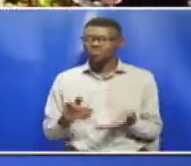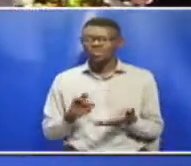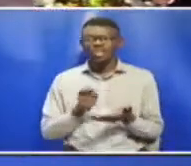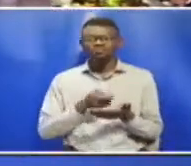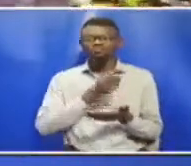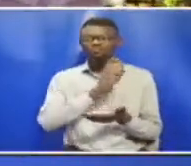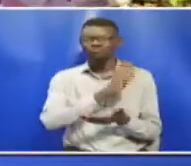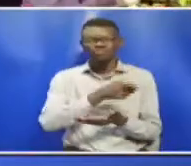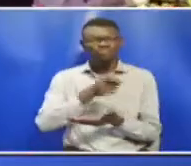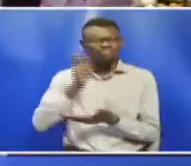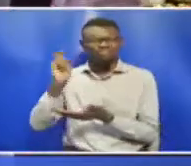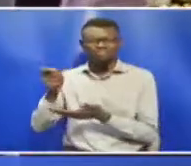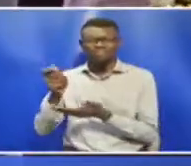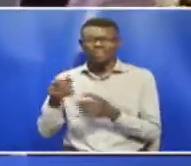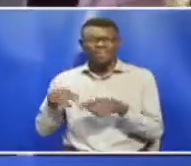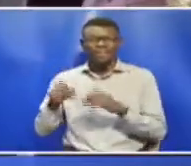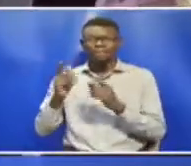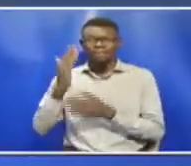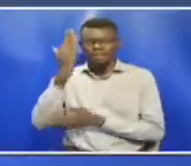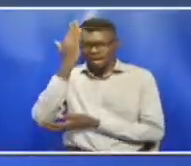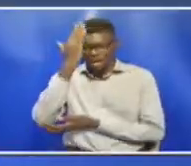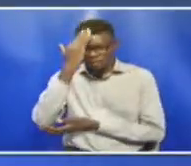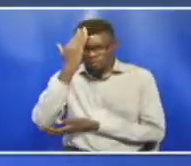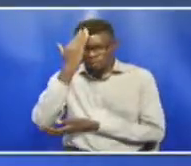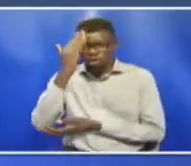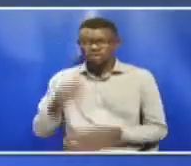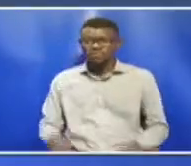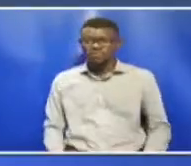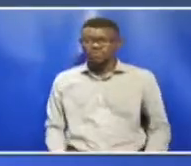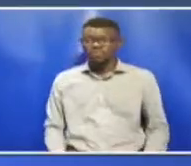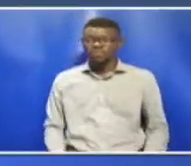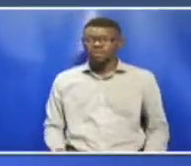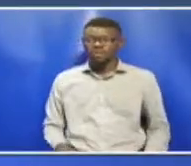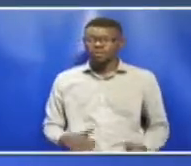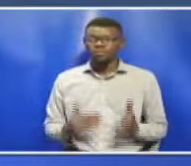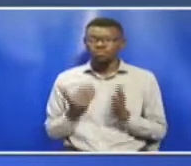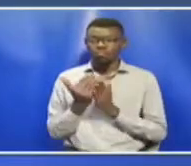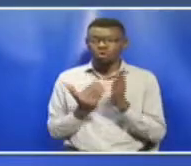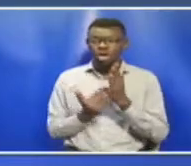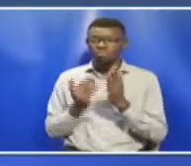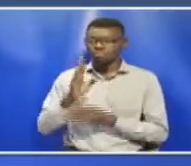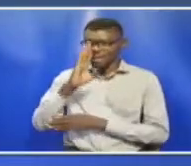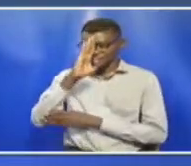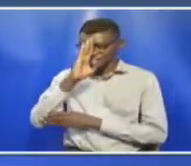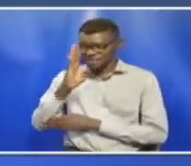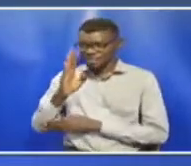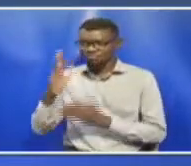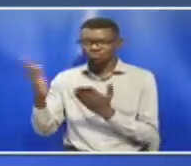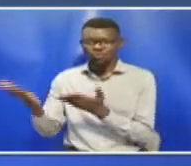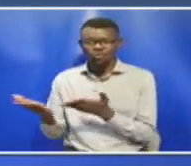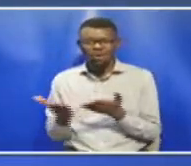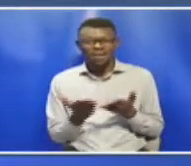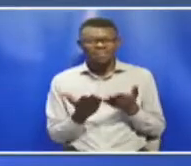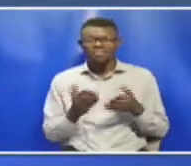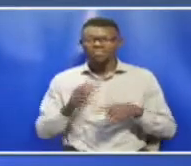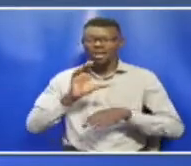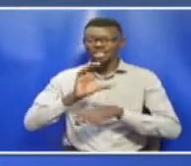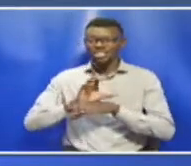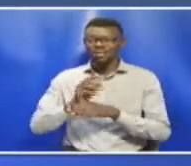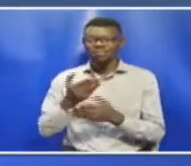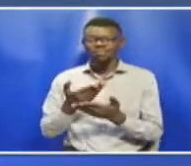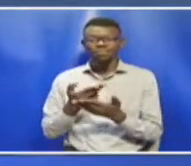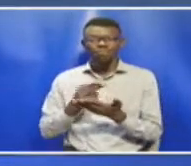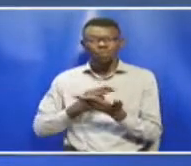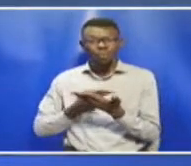ambaye amesifiwa kama mtu mtulivu. Kilele cha shughuli za Ijumaa kikawa makaribisho rasmi katika kanisa kuu la Holy